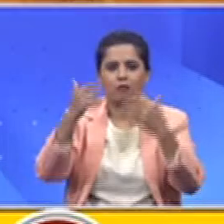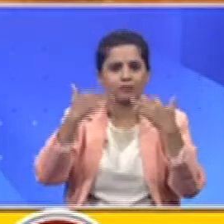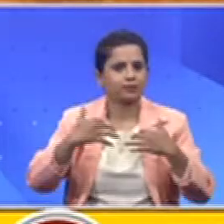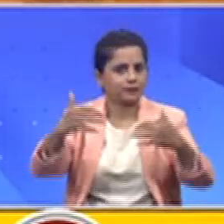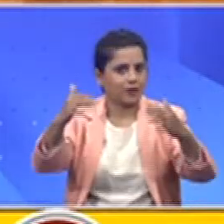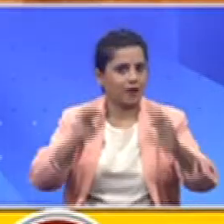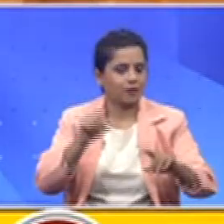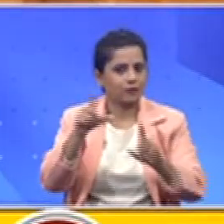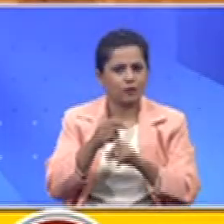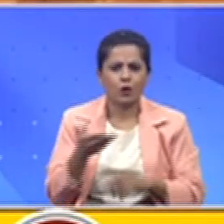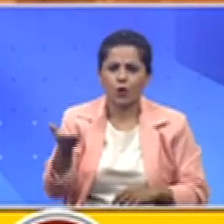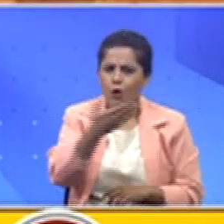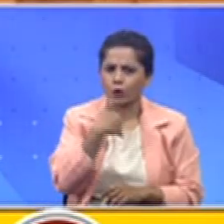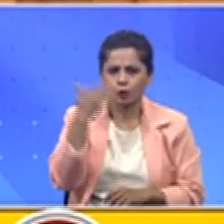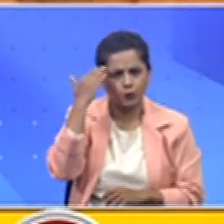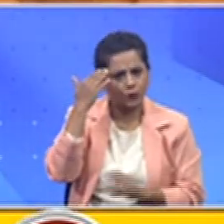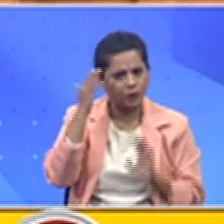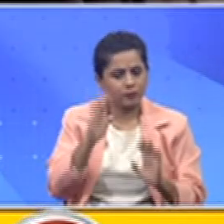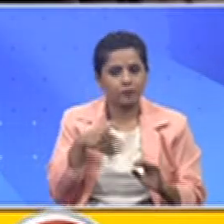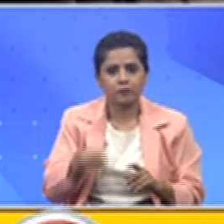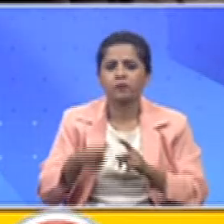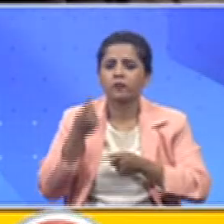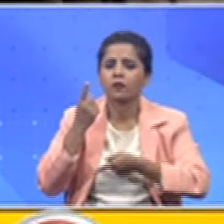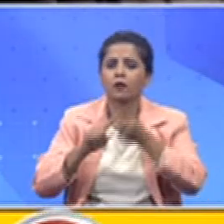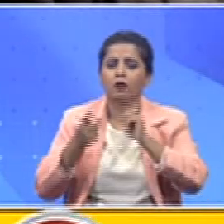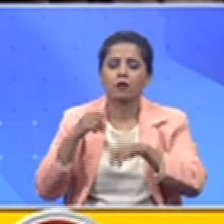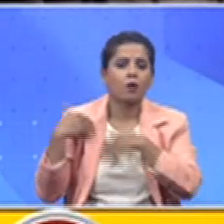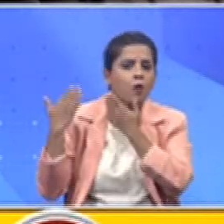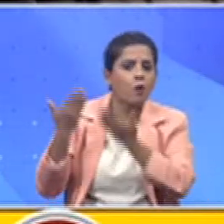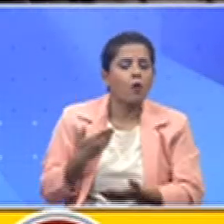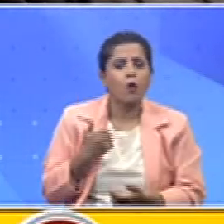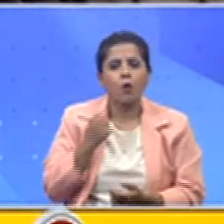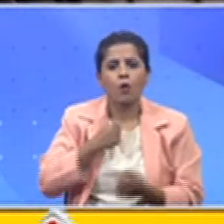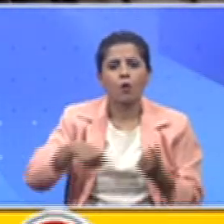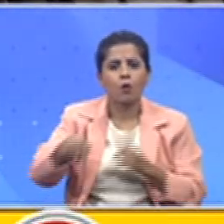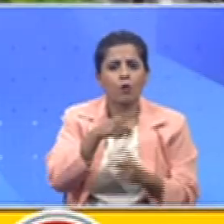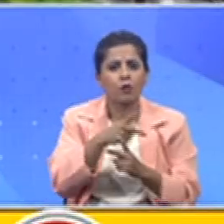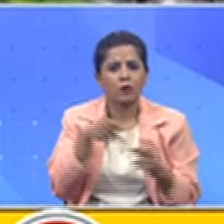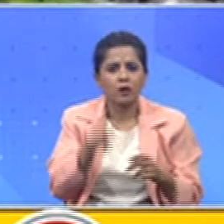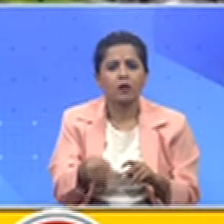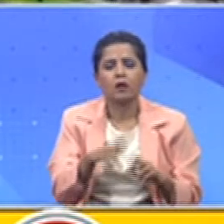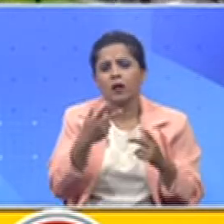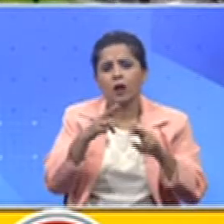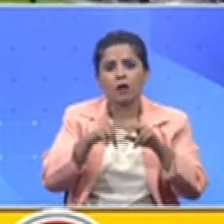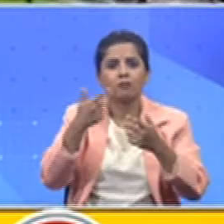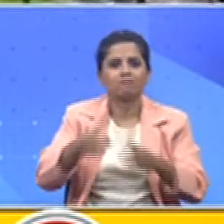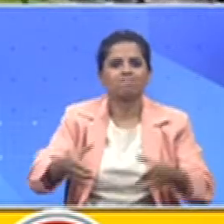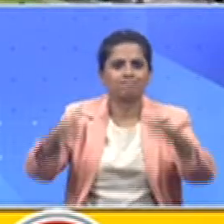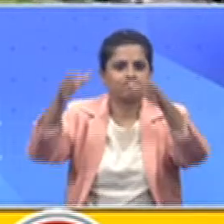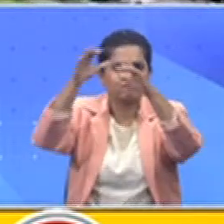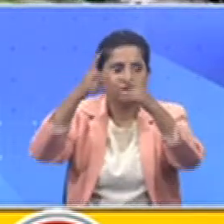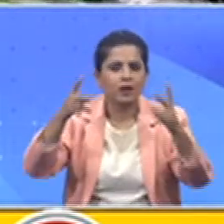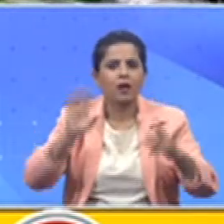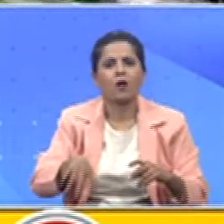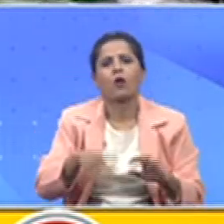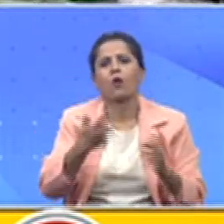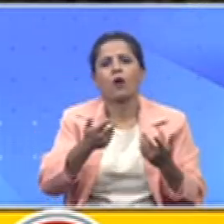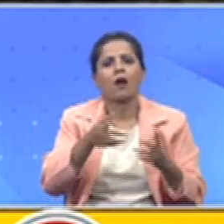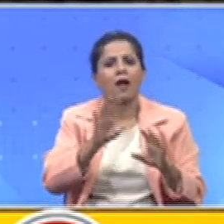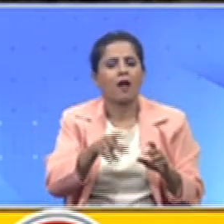जानते हैं कि हमारे इतिहास में किलों का, फोर्ट्स का कितना महत्व रहा